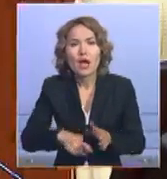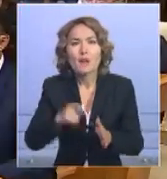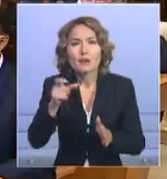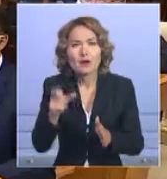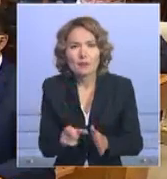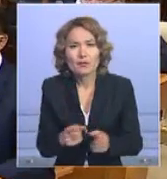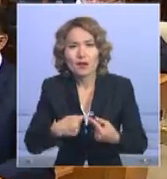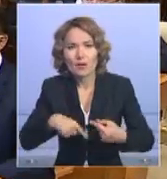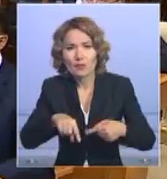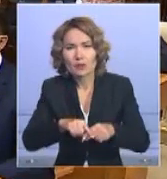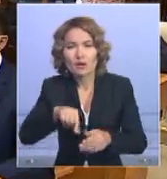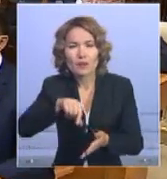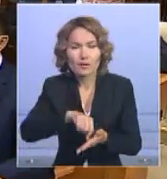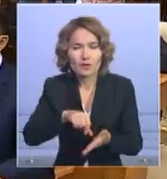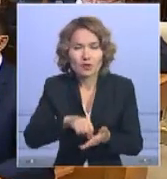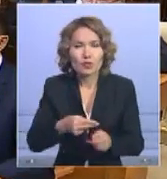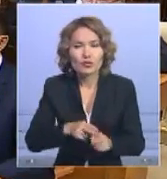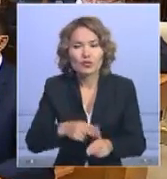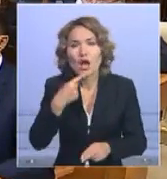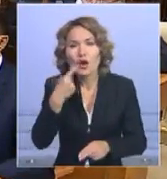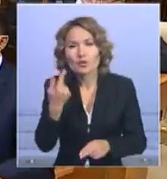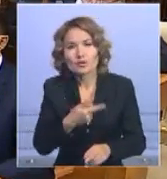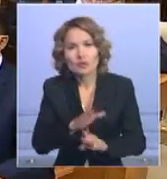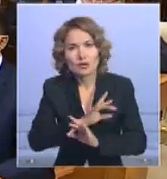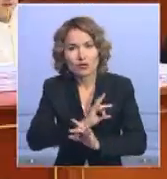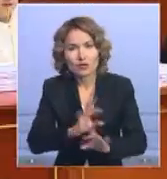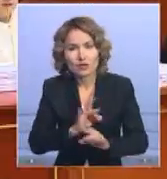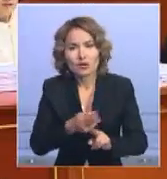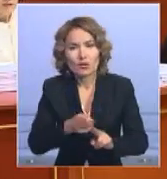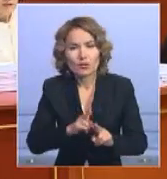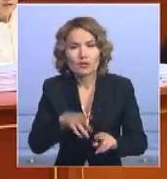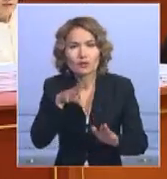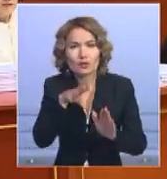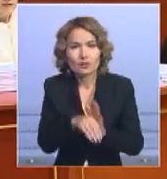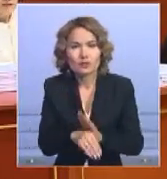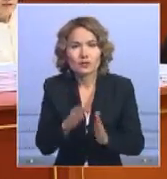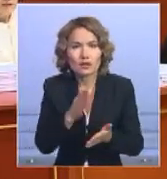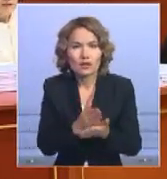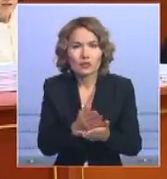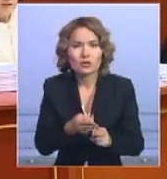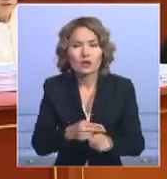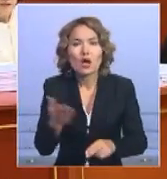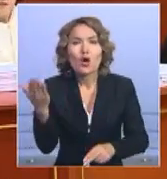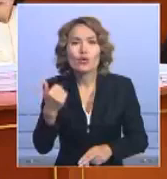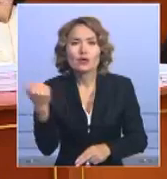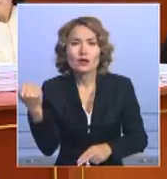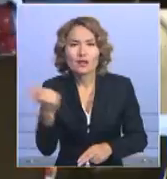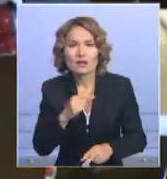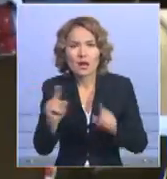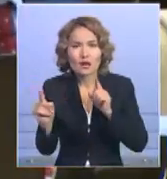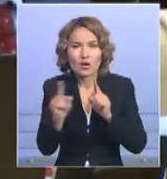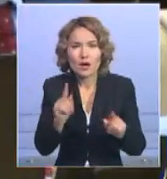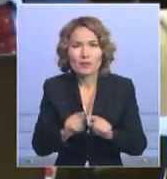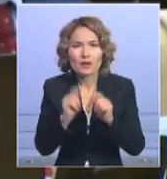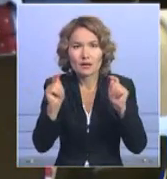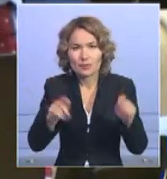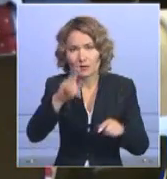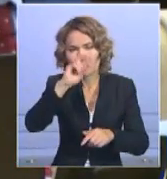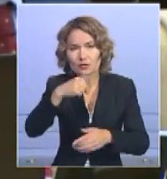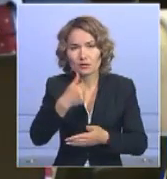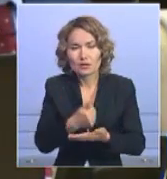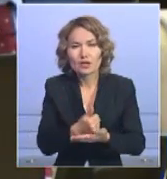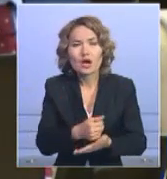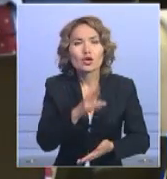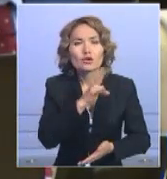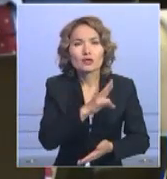депутаттық бірлестіктердің мүшелеріне де сөз беру міндетті ереже ретінде енгізіліп отыр. Еске сала кетсек, өткен аптада сессияның ашылуында